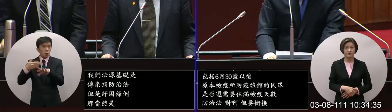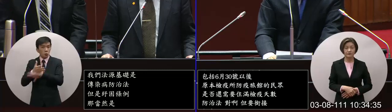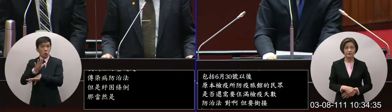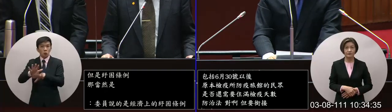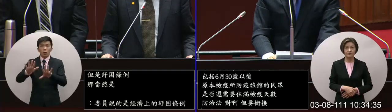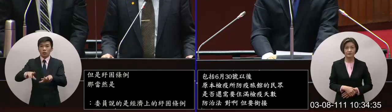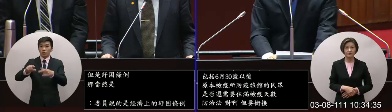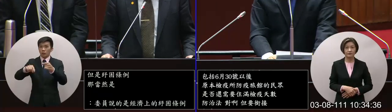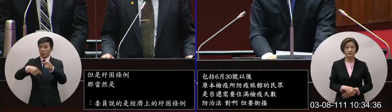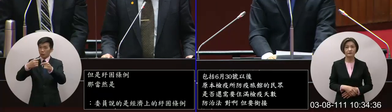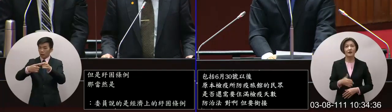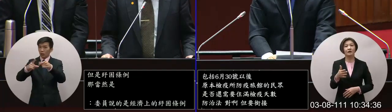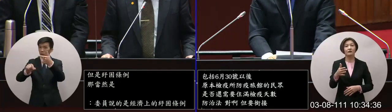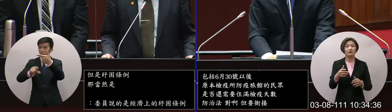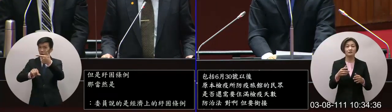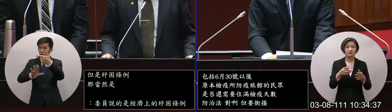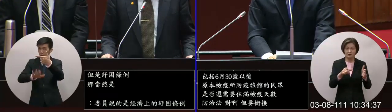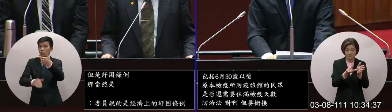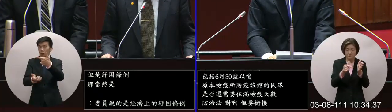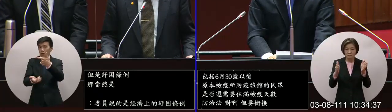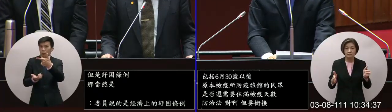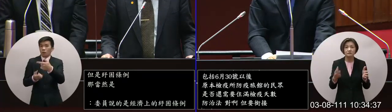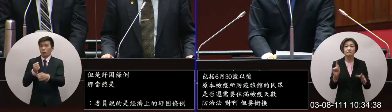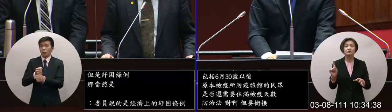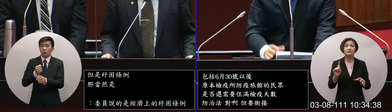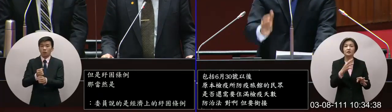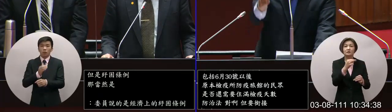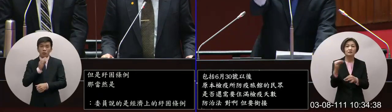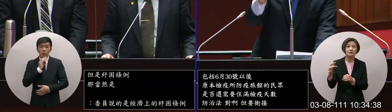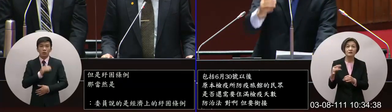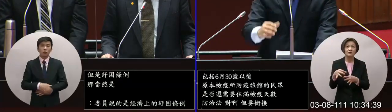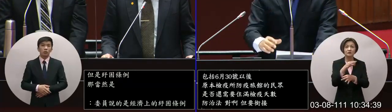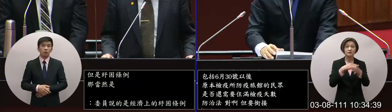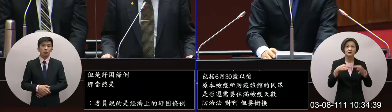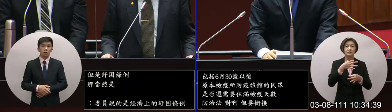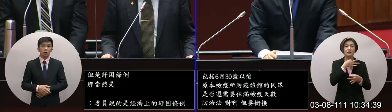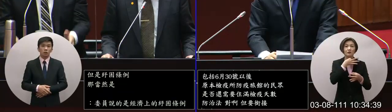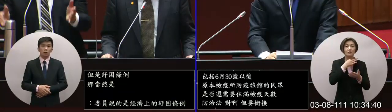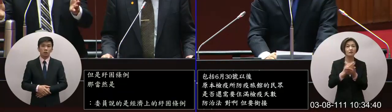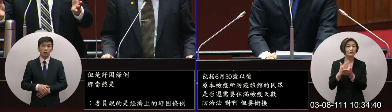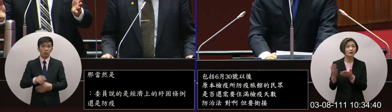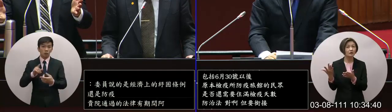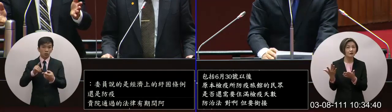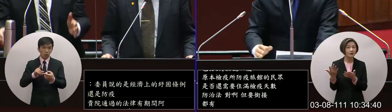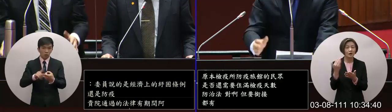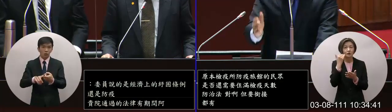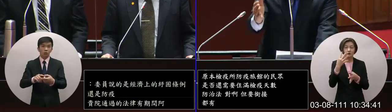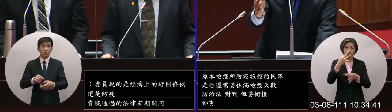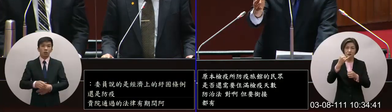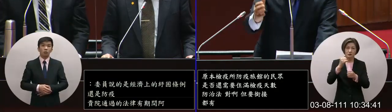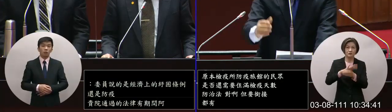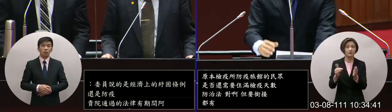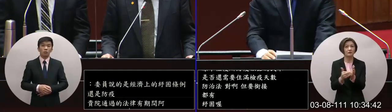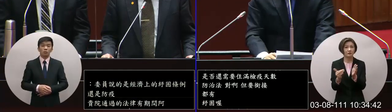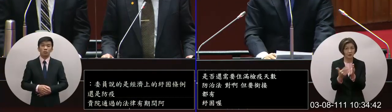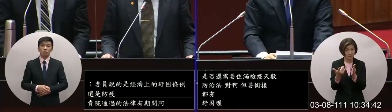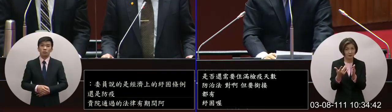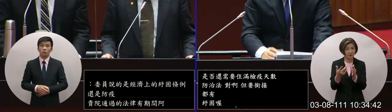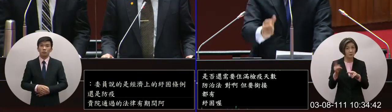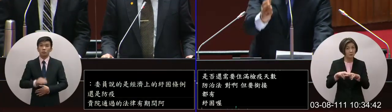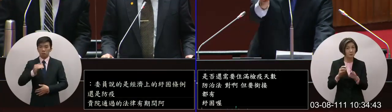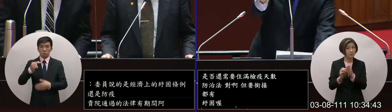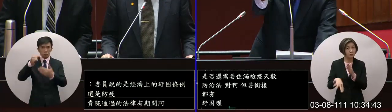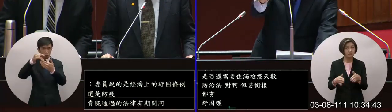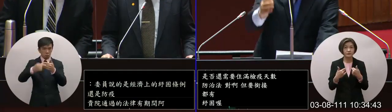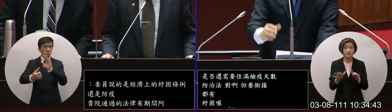六月底啊， 那期间它是怎么样？经济上的纾困时间到就退场了、是不是？那那个 是条例